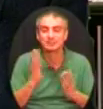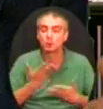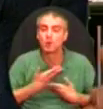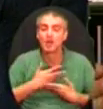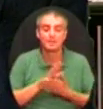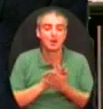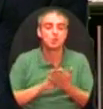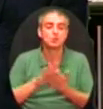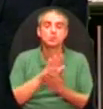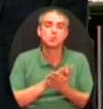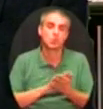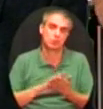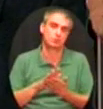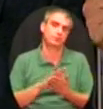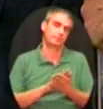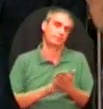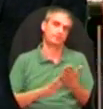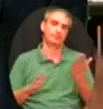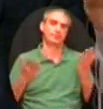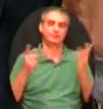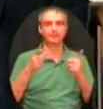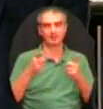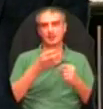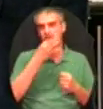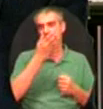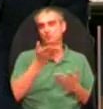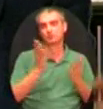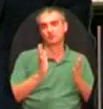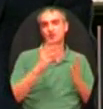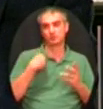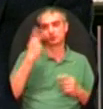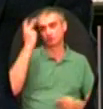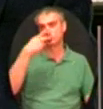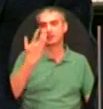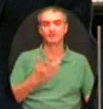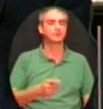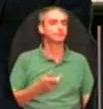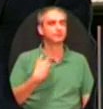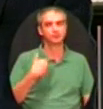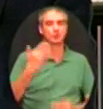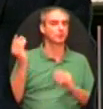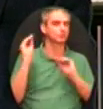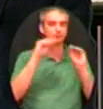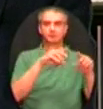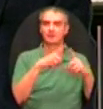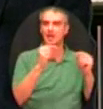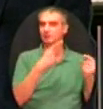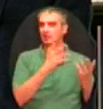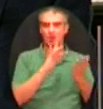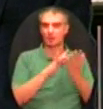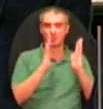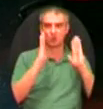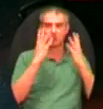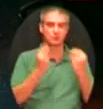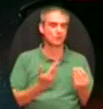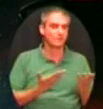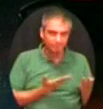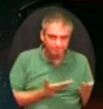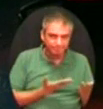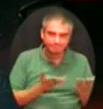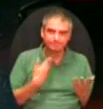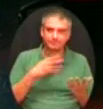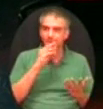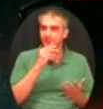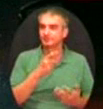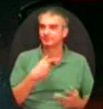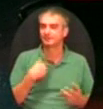לקבל כלום, זה הנאום, וכך אנחנו צריכים להבין את זה. בוא נרד לעזה, לא מקום מי יודע מה לרדת אליו, אבל בואו בכל